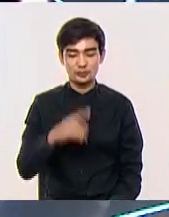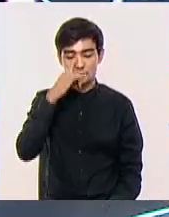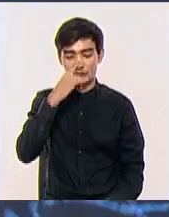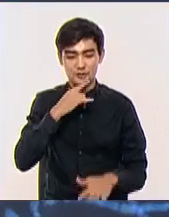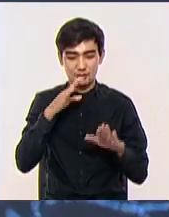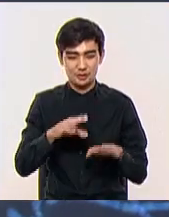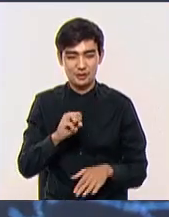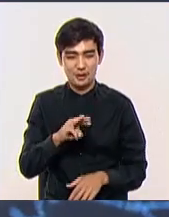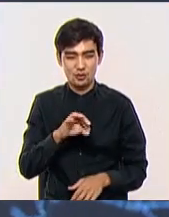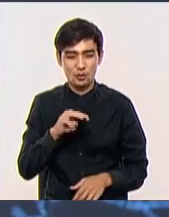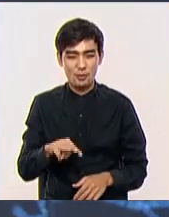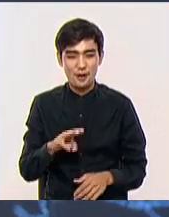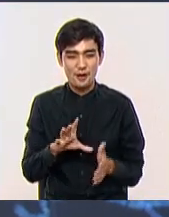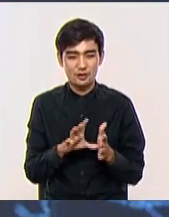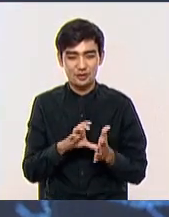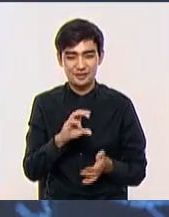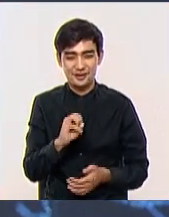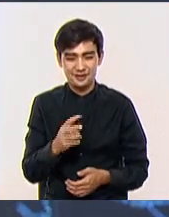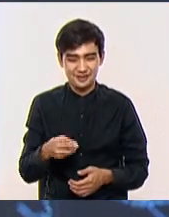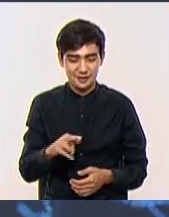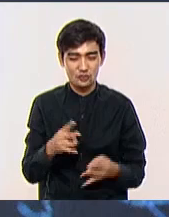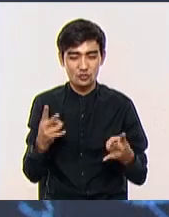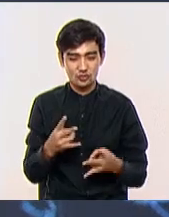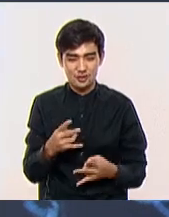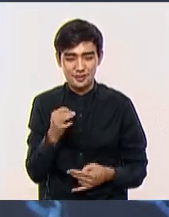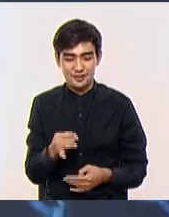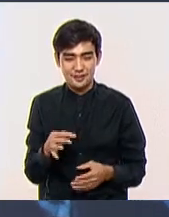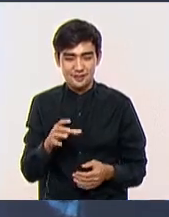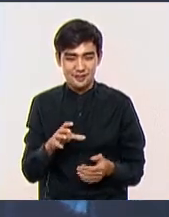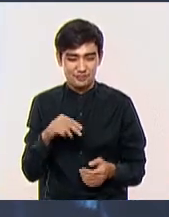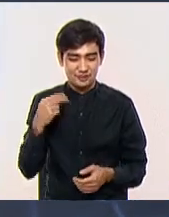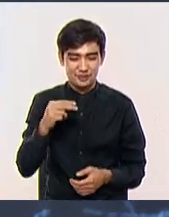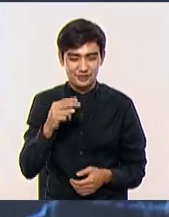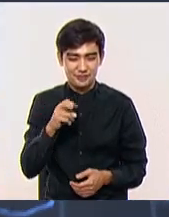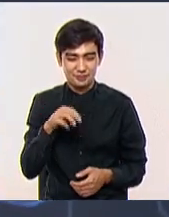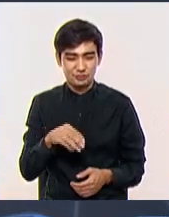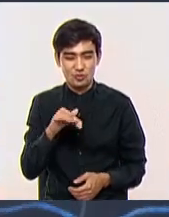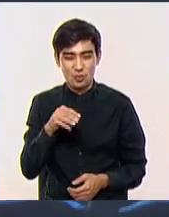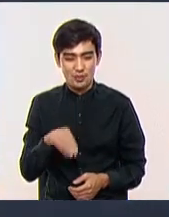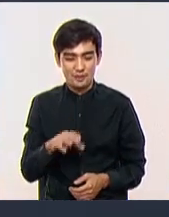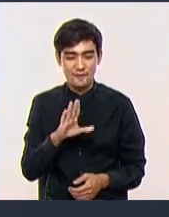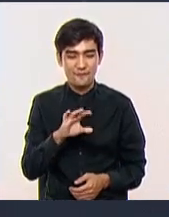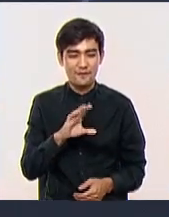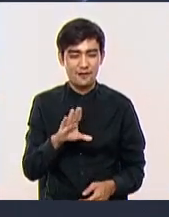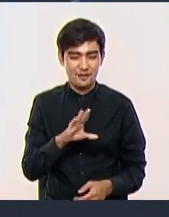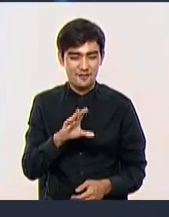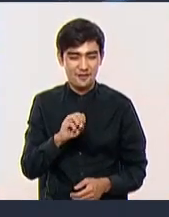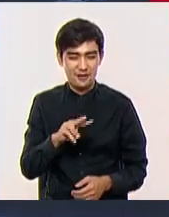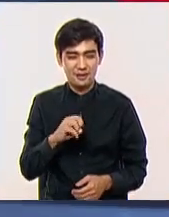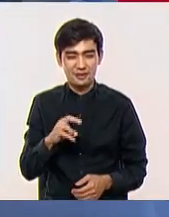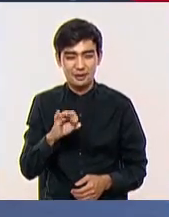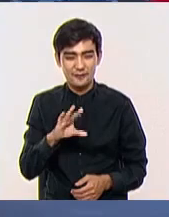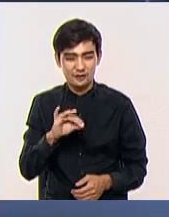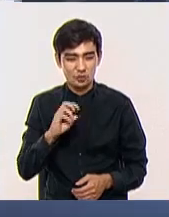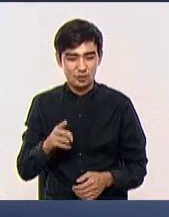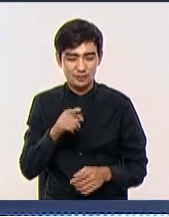Қазақстанға атом электр станциясы керек. Ел президенті Қасым Жомарт Тоқаев Владивостокта өтіп жатқан 6-шы